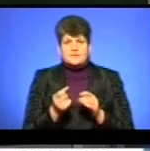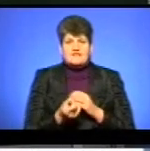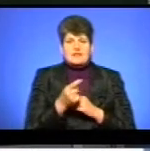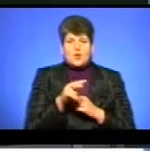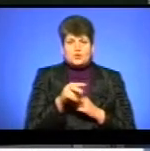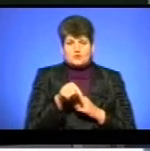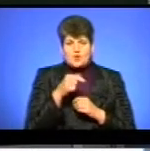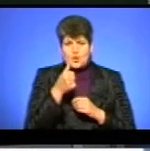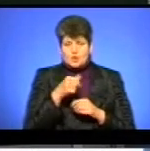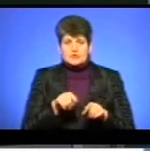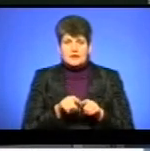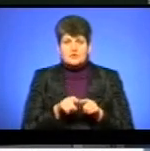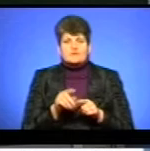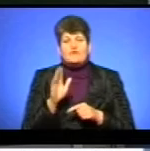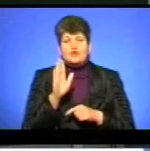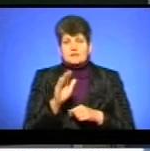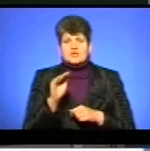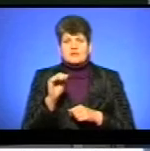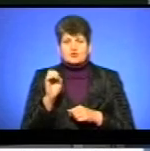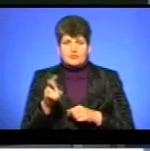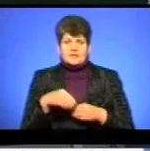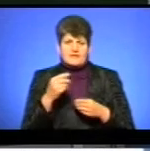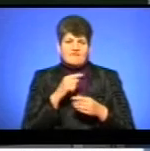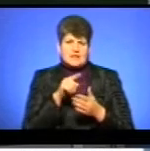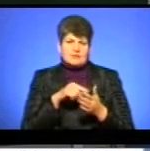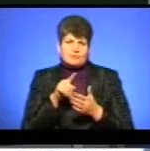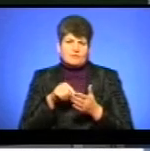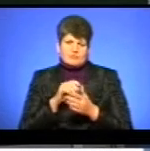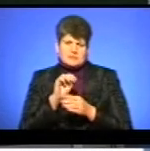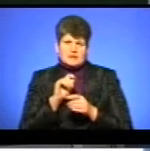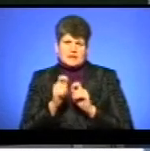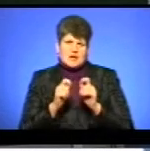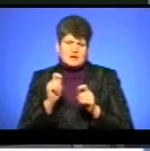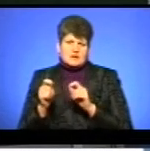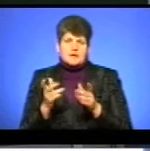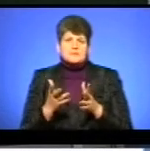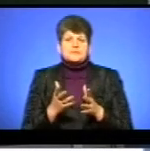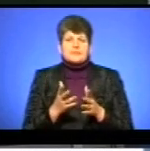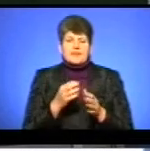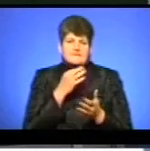року. Також Володимир Жемчугов дав відповідь на запитання студентів щодо військових дій на